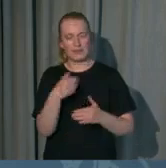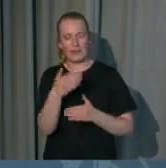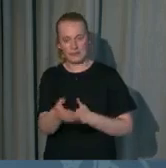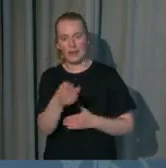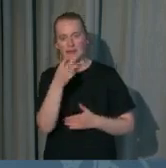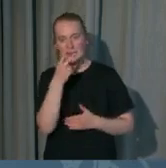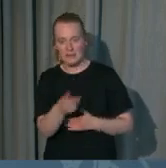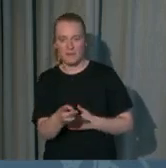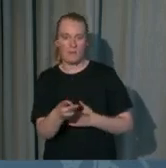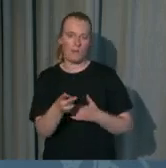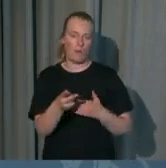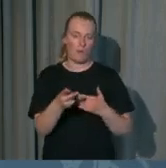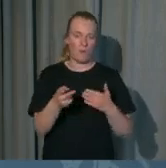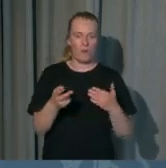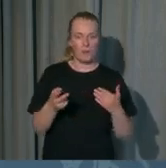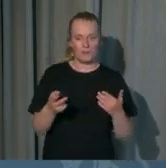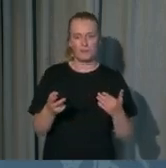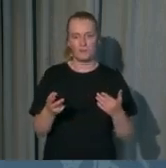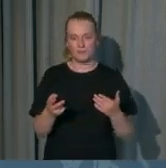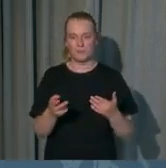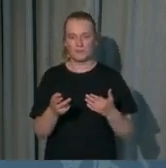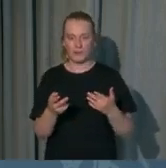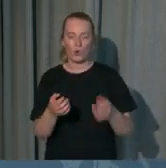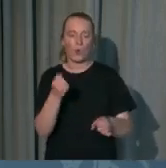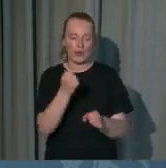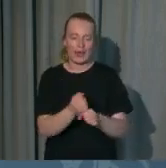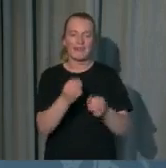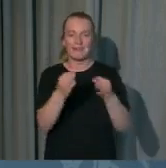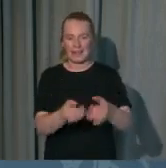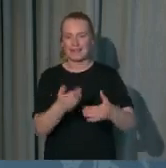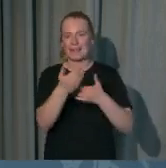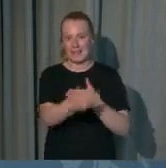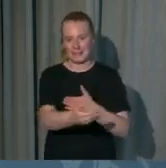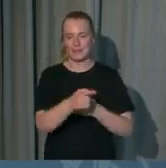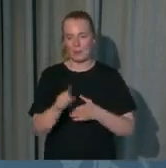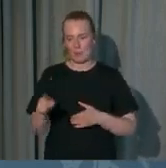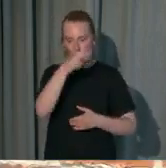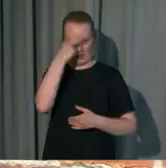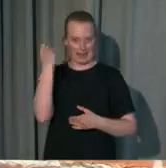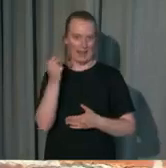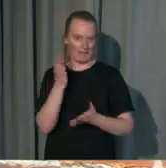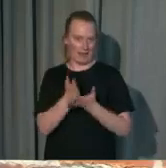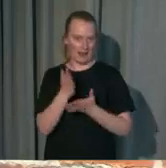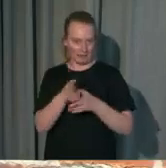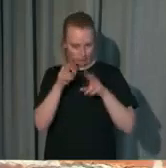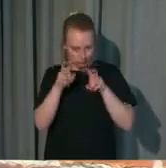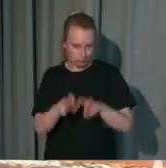til konkrete ting når politiet har fått gjort jobben sin. Men